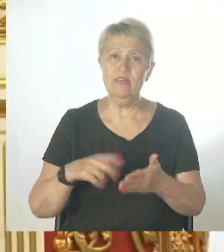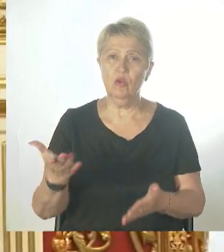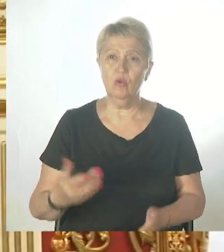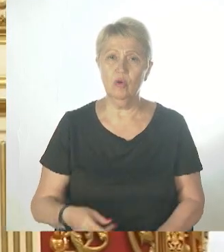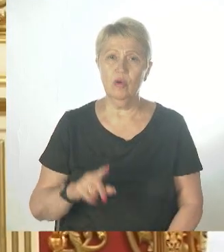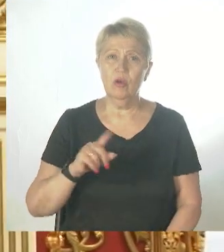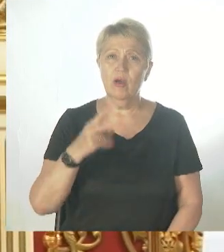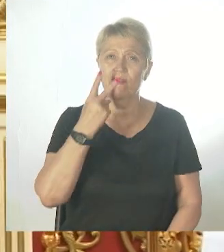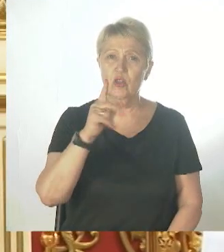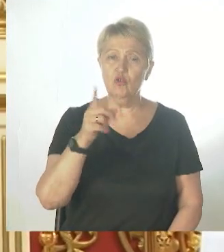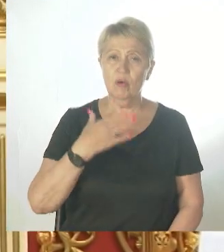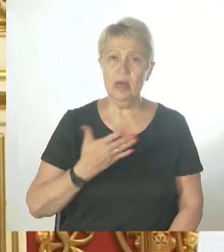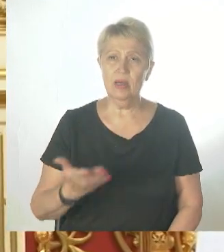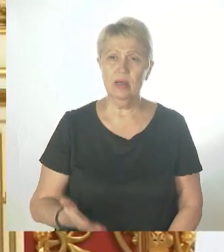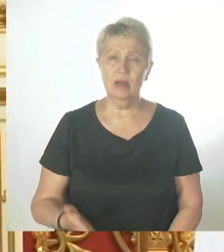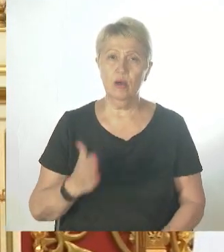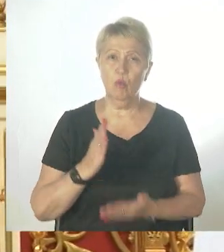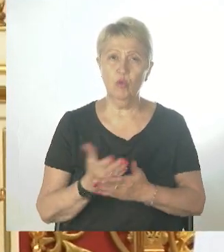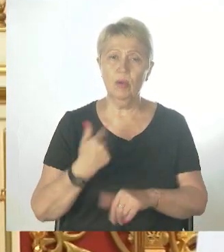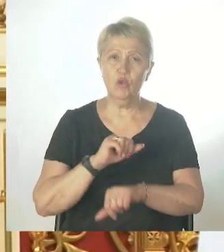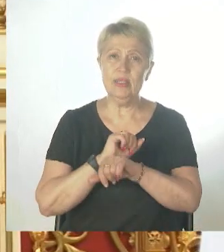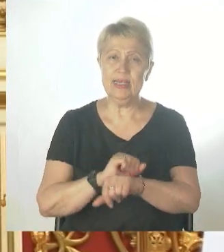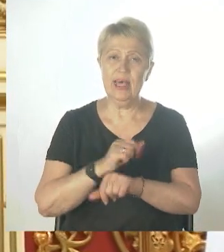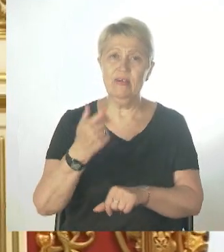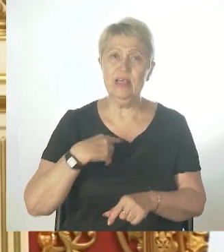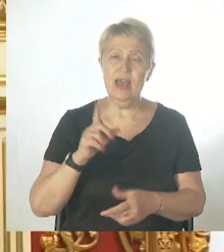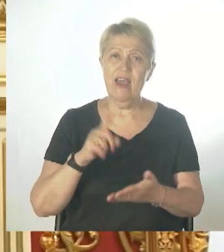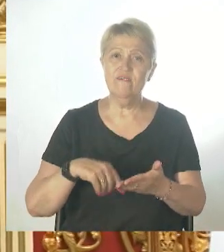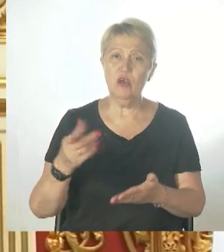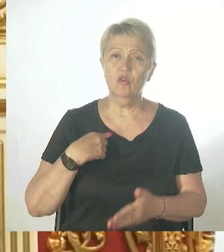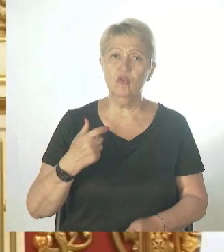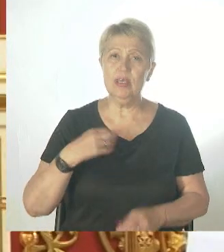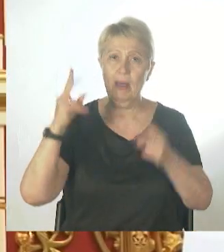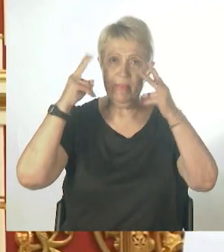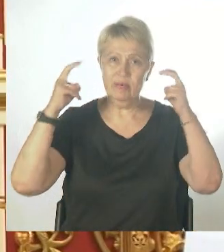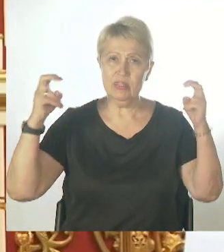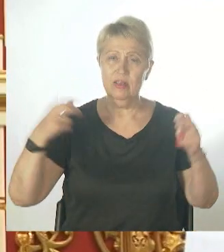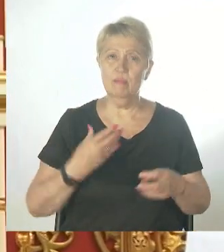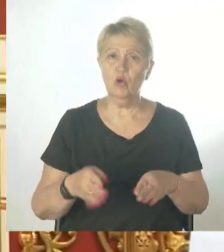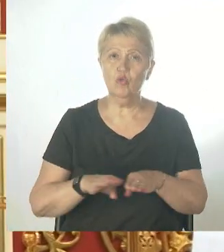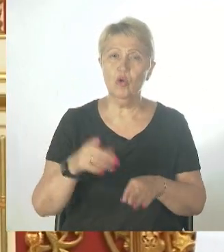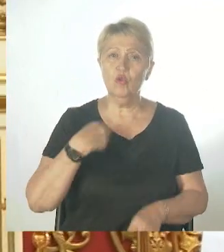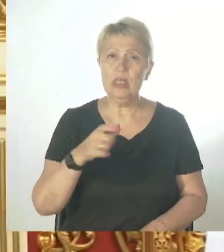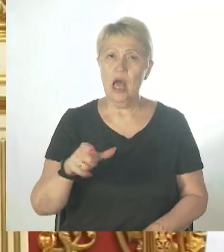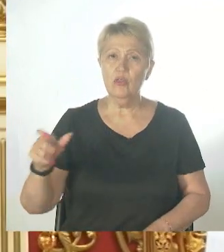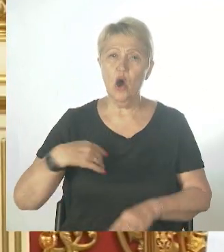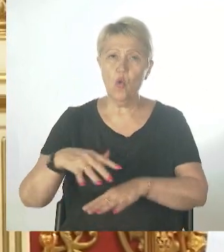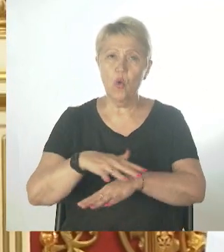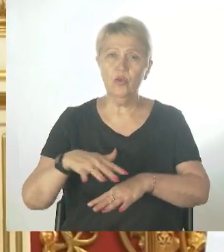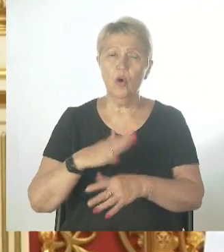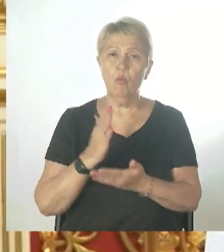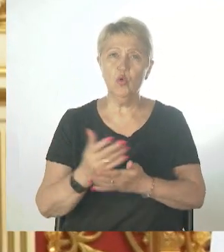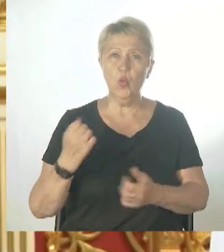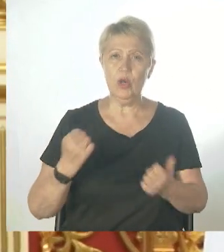что если мы отстаним веру православную, то народ укрепится, объединится и